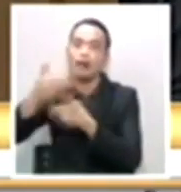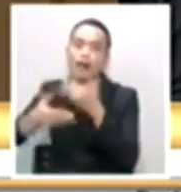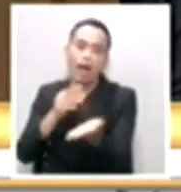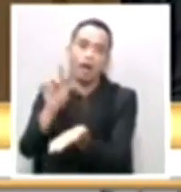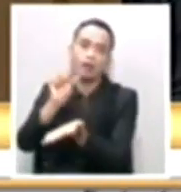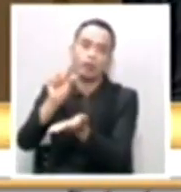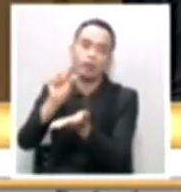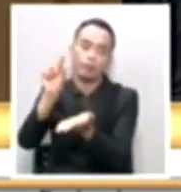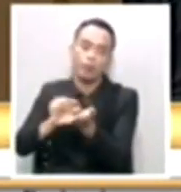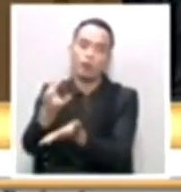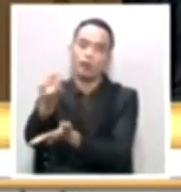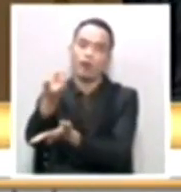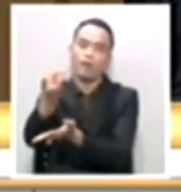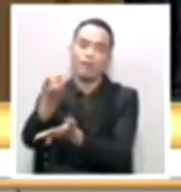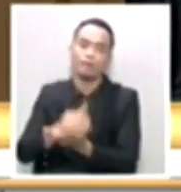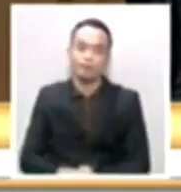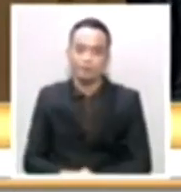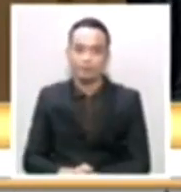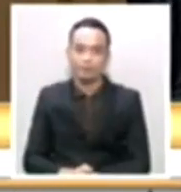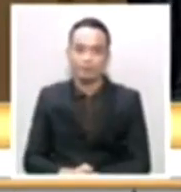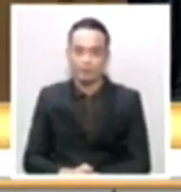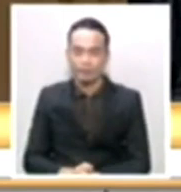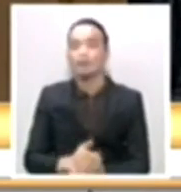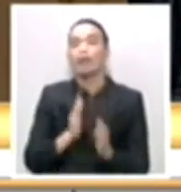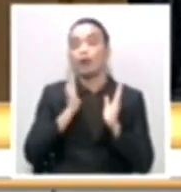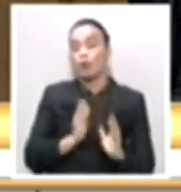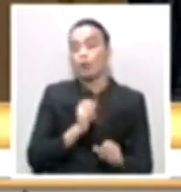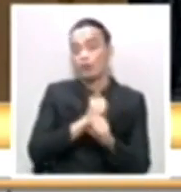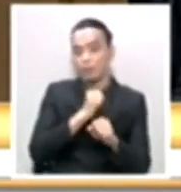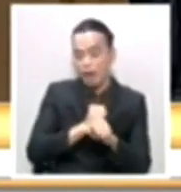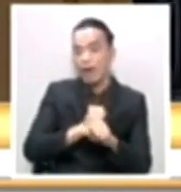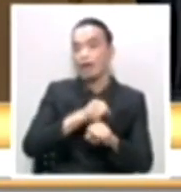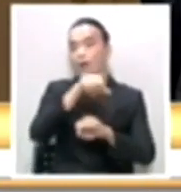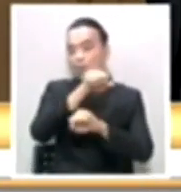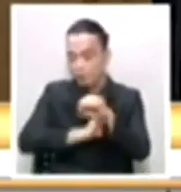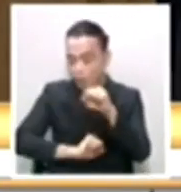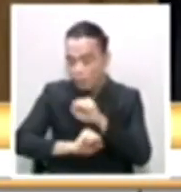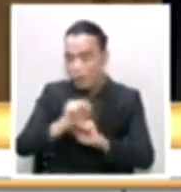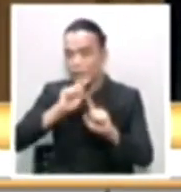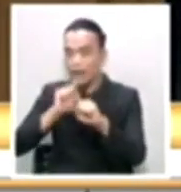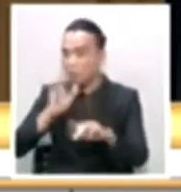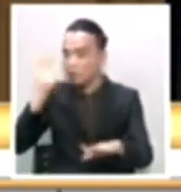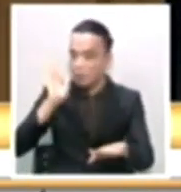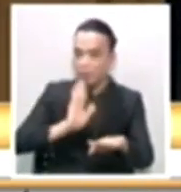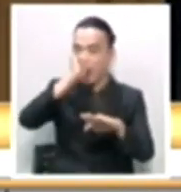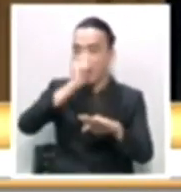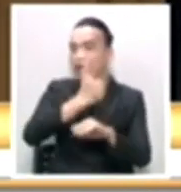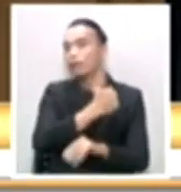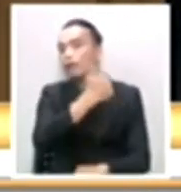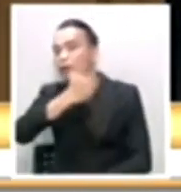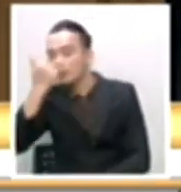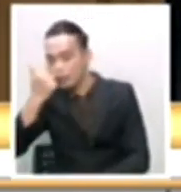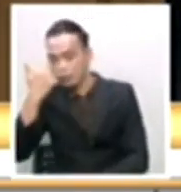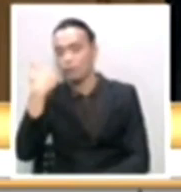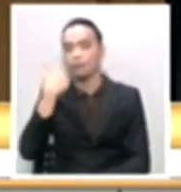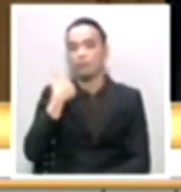ครับเรายังมีศักยภาพอื่นๆอีกที่เราคิดว่าเราน่าจะใช้โอก